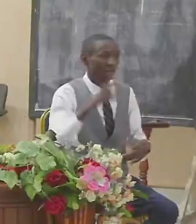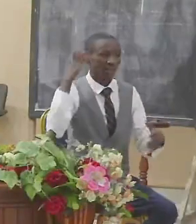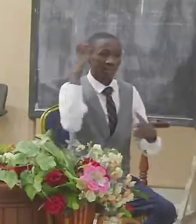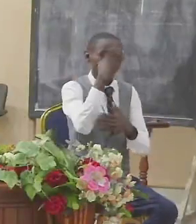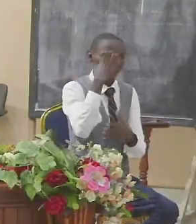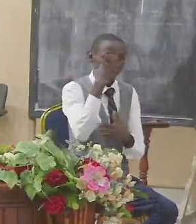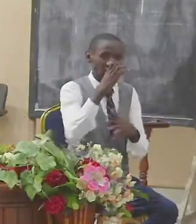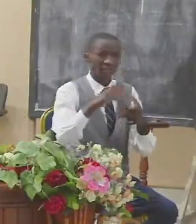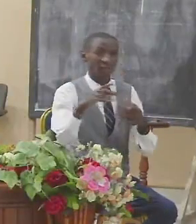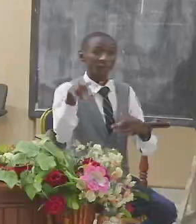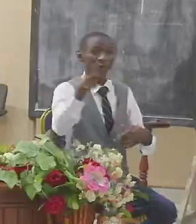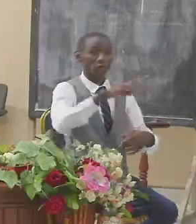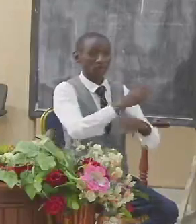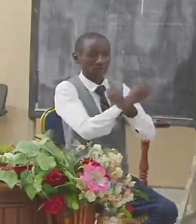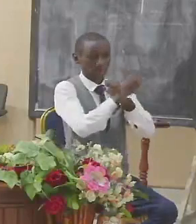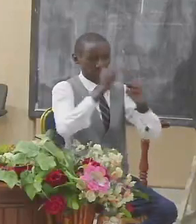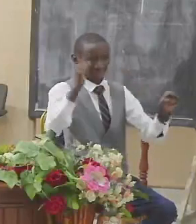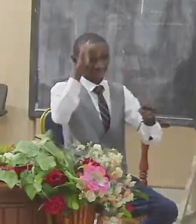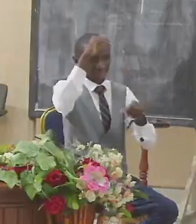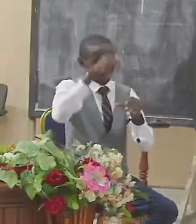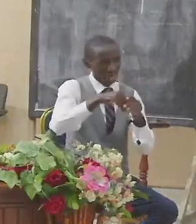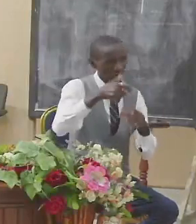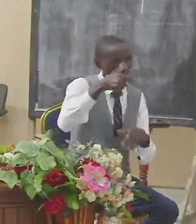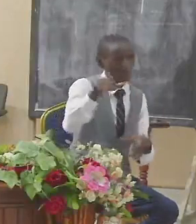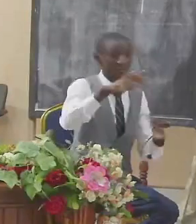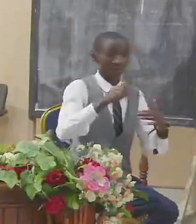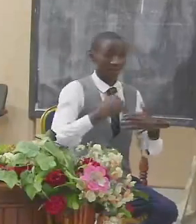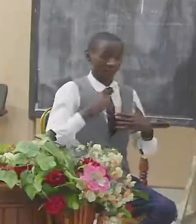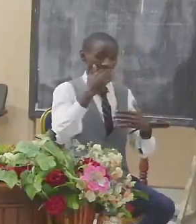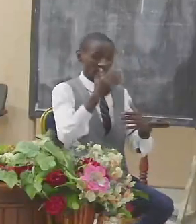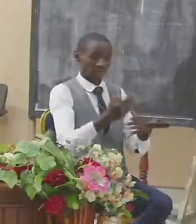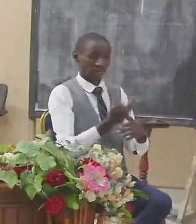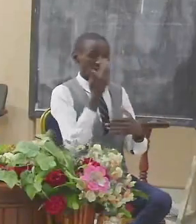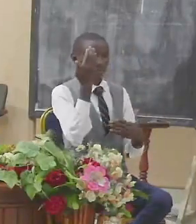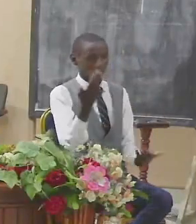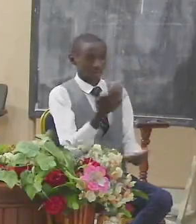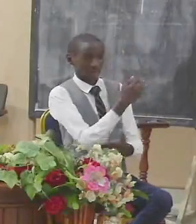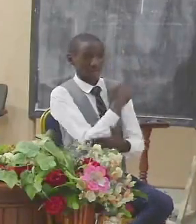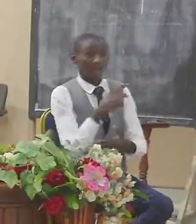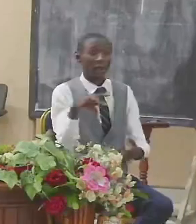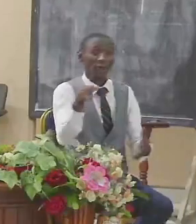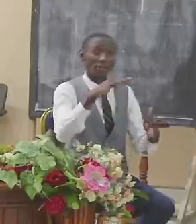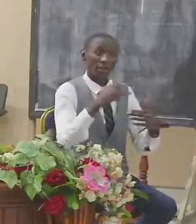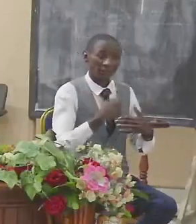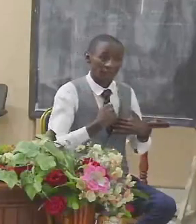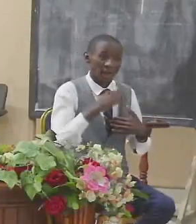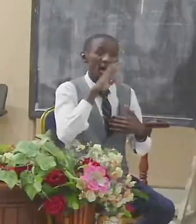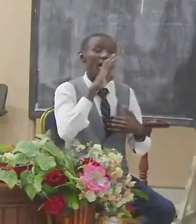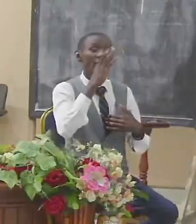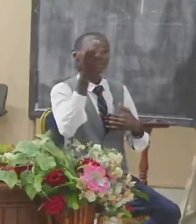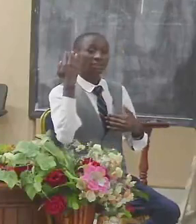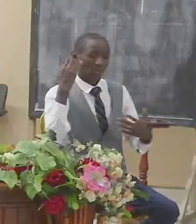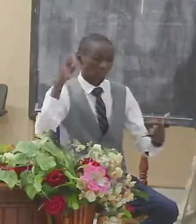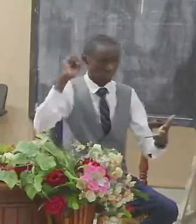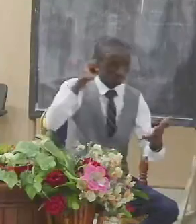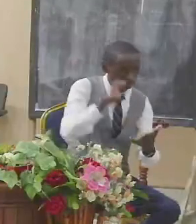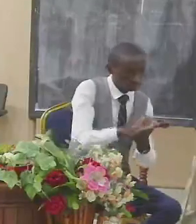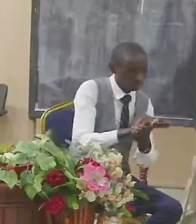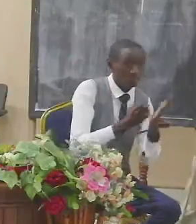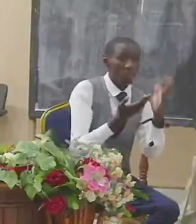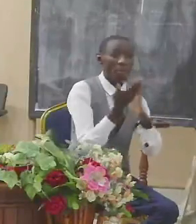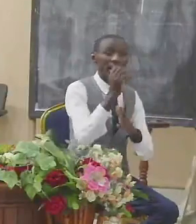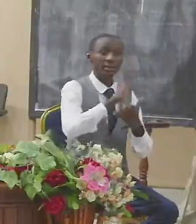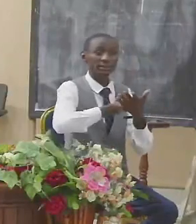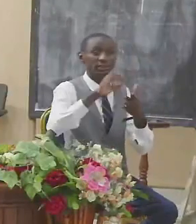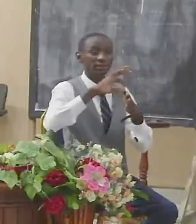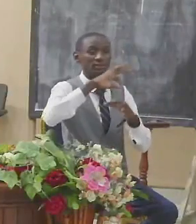votre salut. Ah lui vous avez cru. Dani yake mumekwisha kuamini. Et vous avez été scellé. Na mulitiwa muhuri. Du Saint-Esprit. Wa